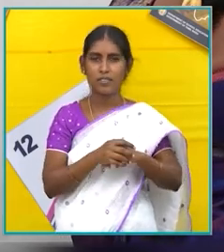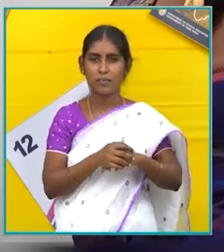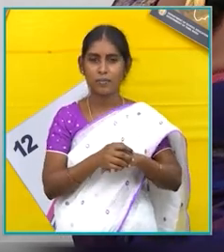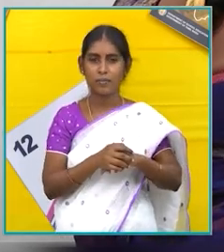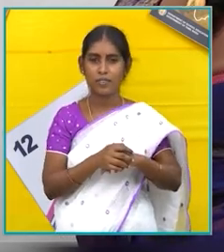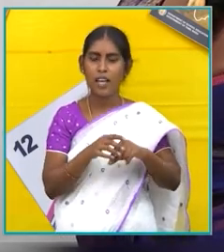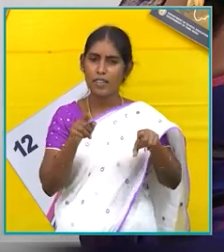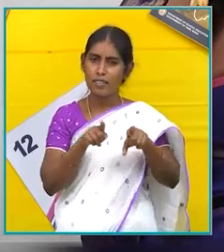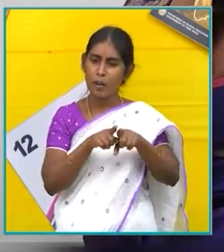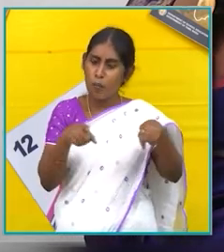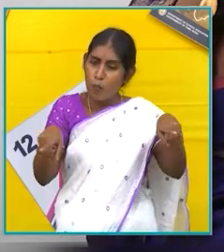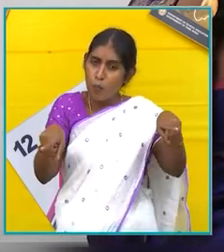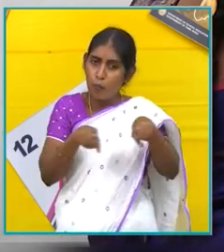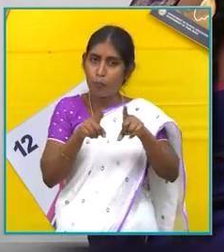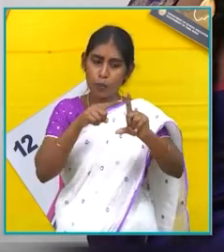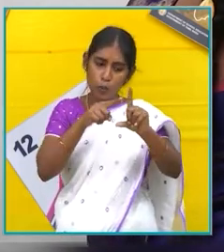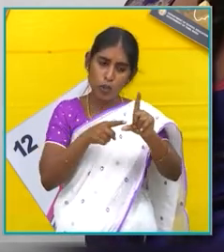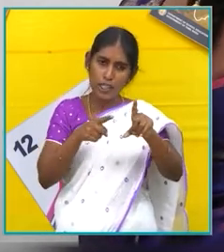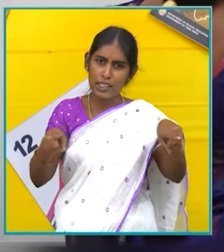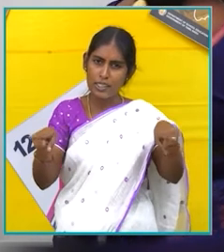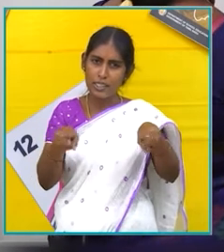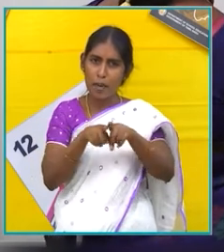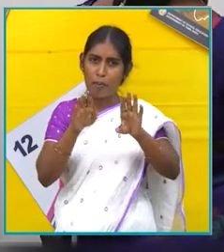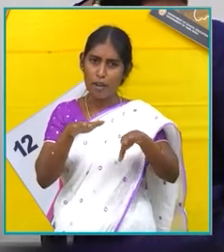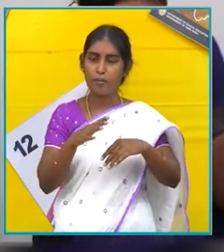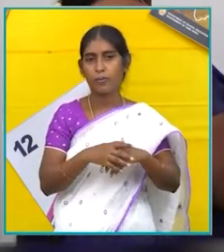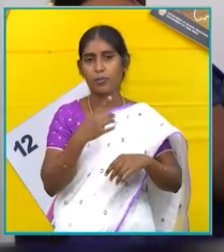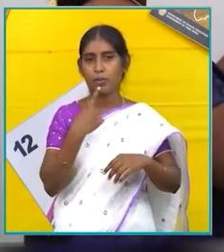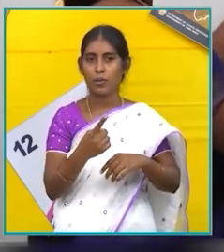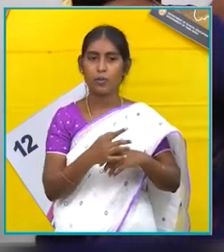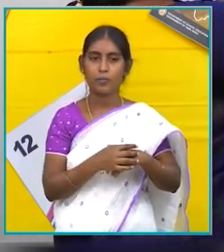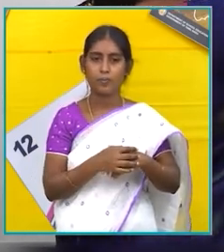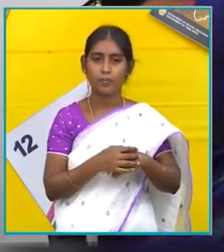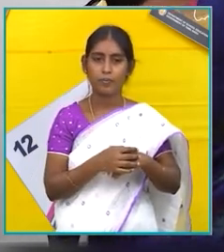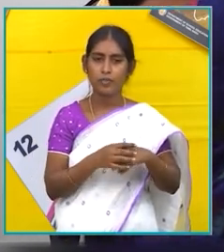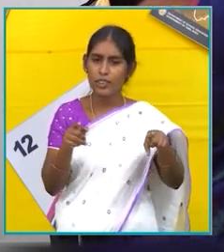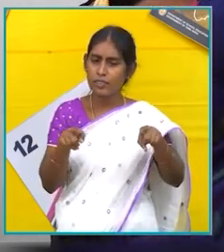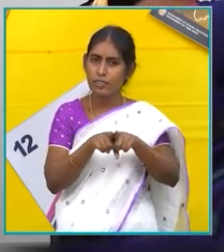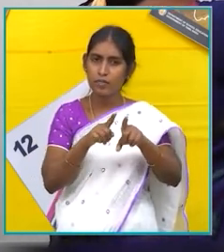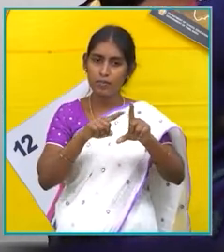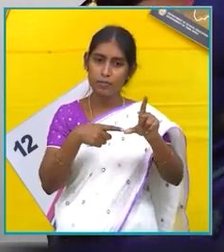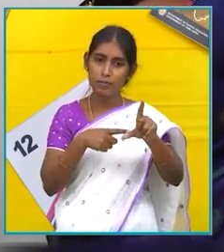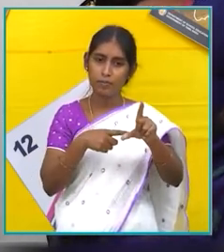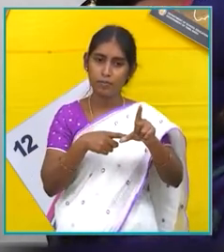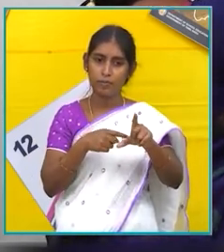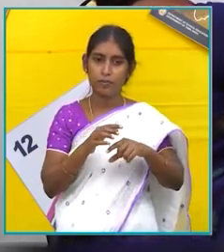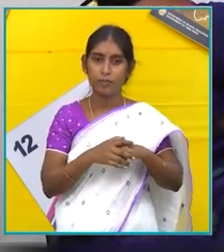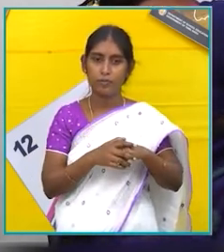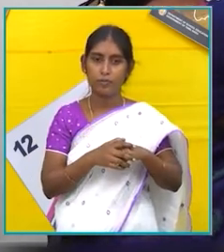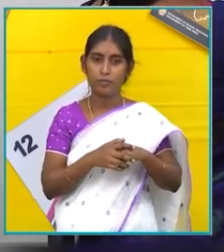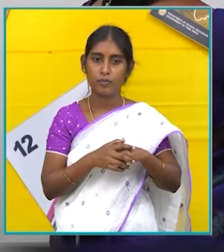கோணங்கள் வந்து சமமாக இருக்கும். எதை நம்ம ஒத்த கோணங்கள்னு சொல்லுவோம் அப்படின்னு பார்த்தீங்கன்னா, இப்போ இதில் வந்து பாருங்கள், இது தனியாக ஒரு